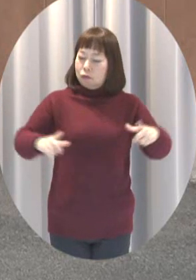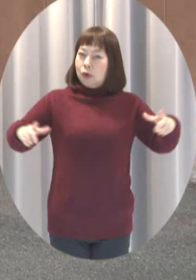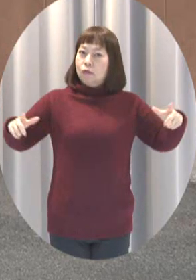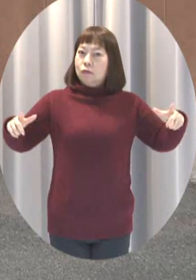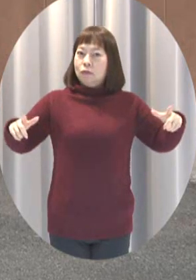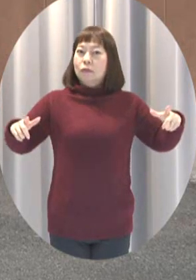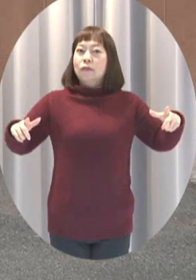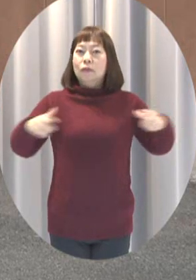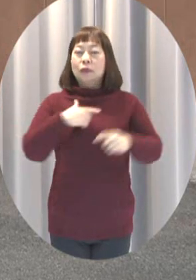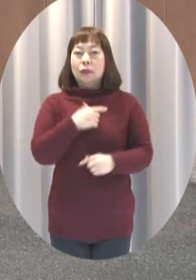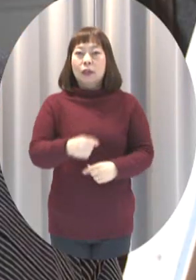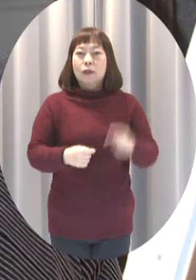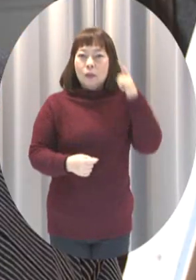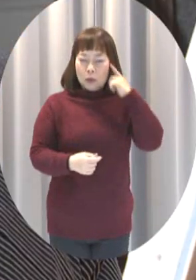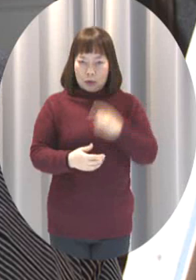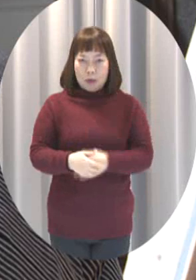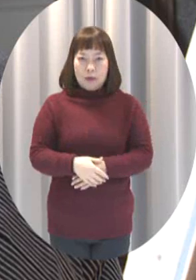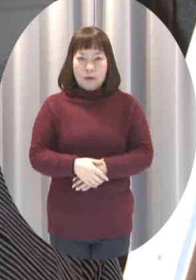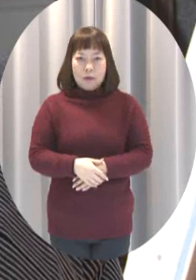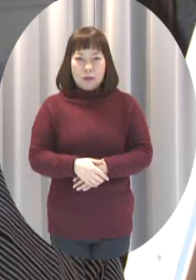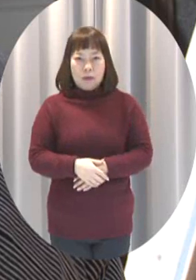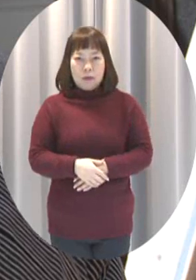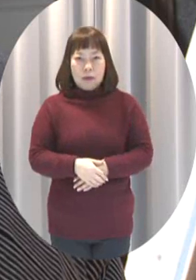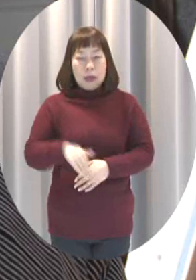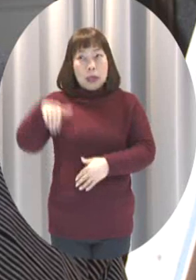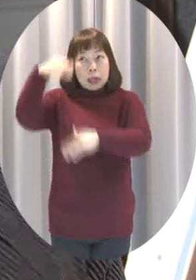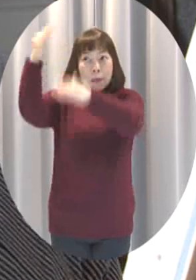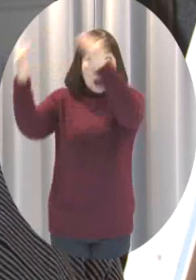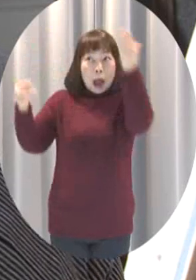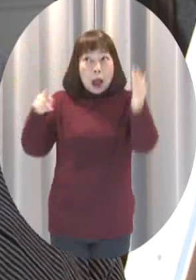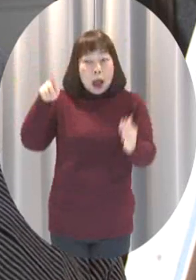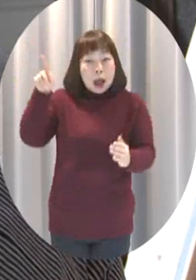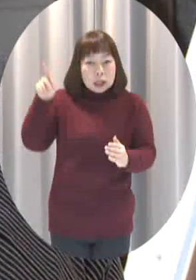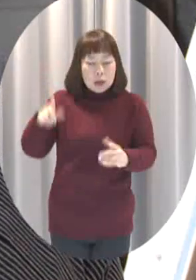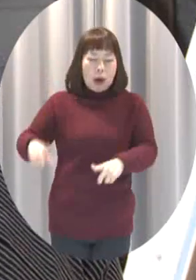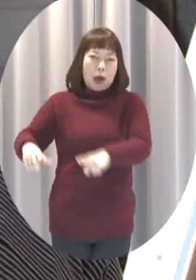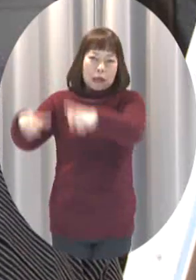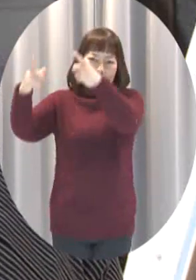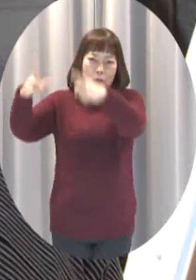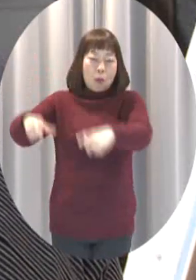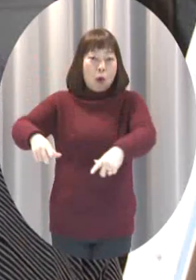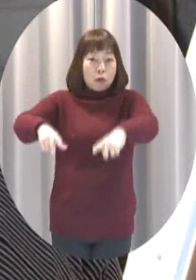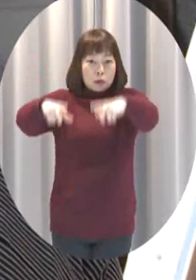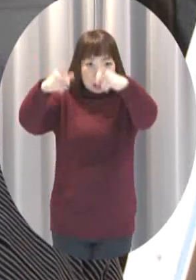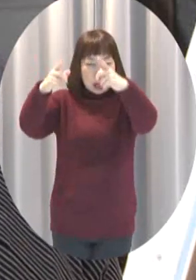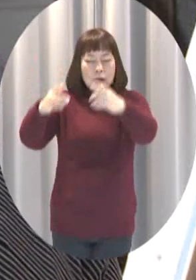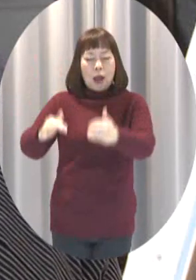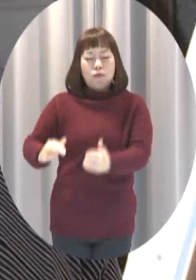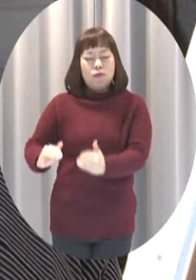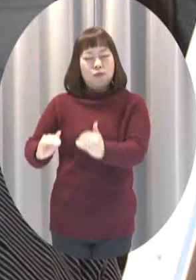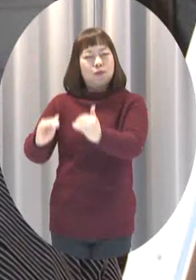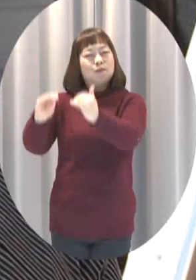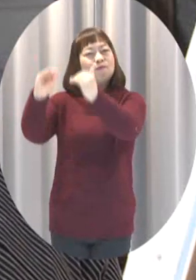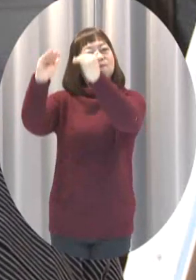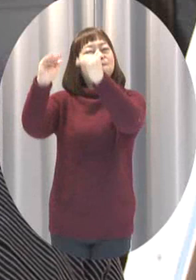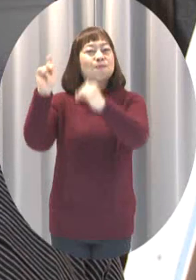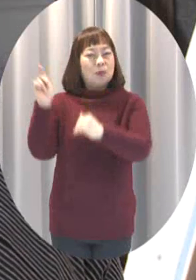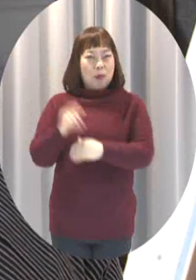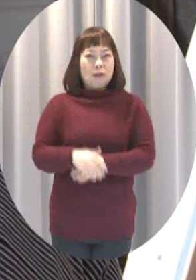たいと思っております。山では木材がどんどん成長しております